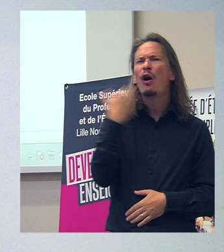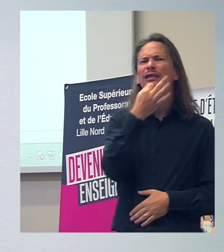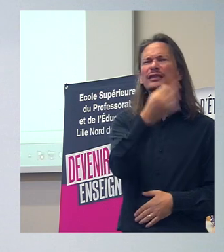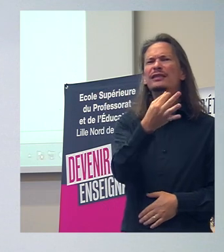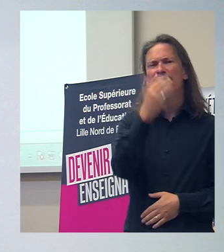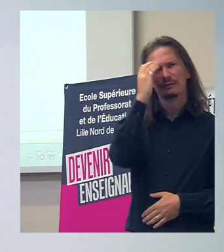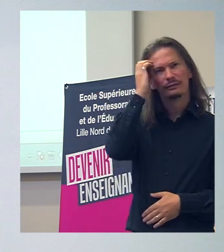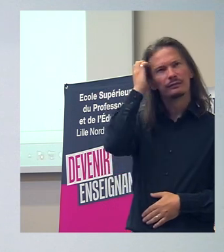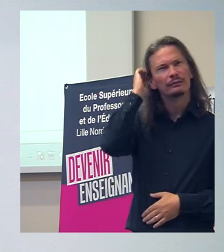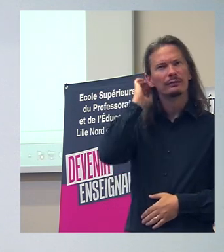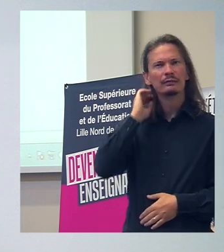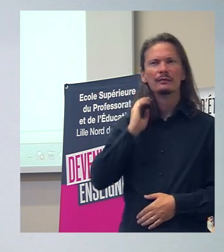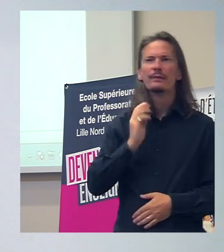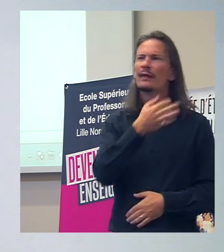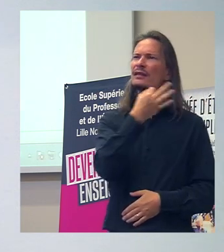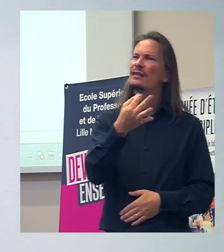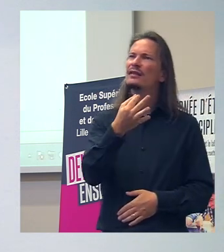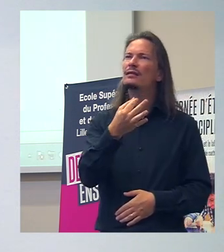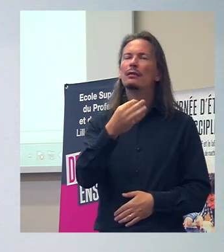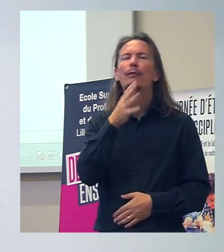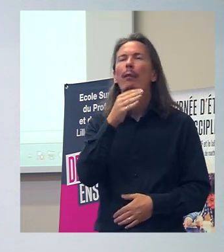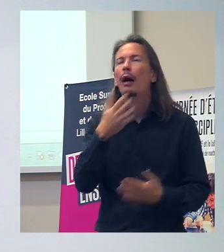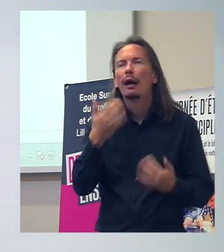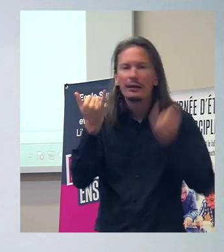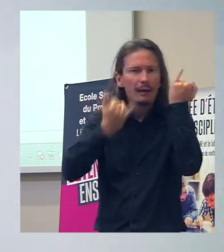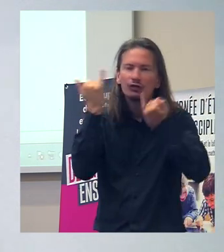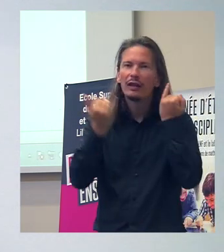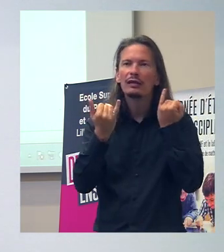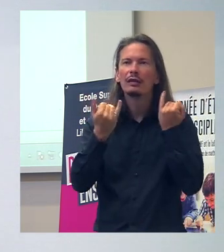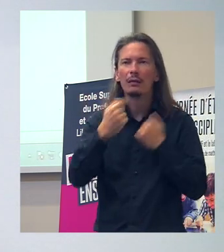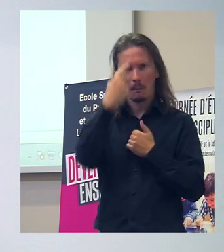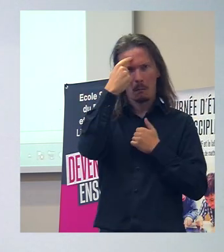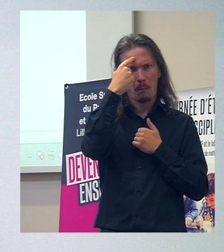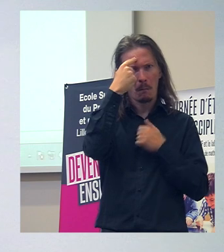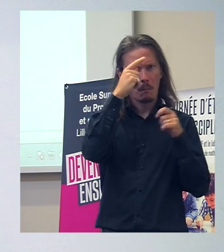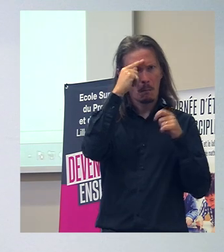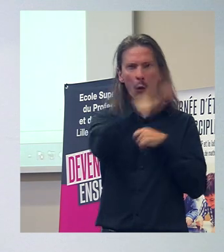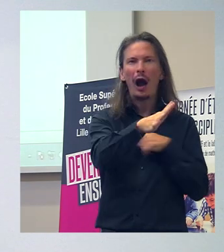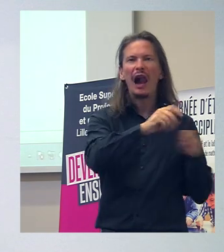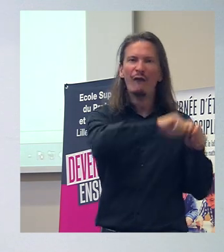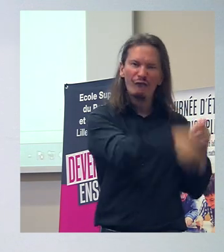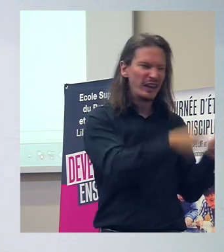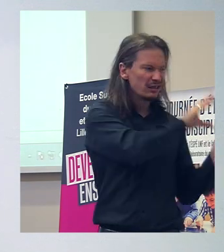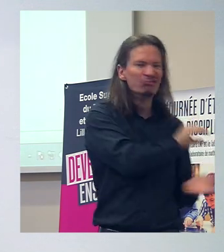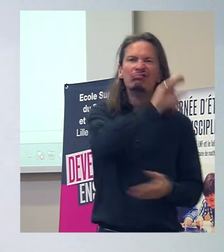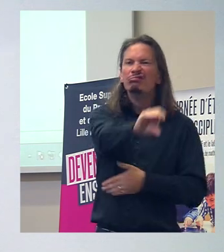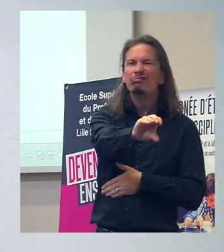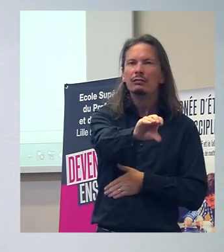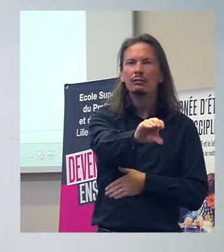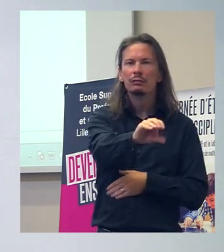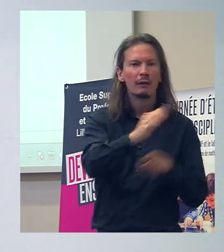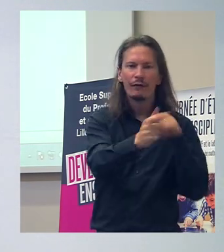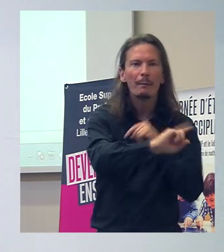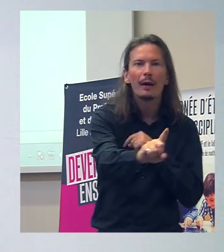serait, Laurence Lefel disait, il serait impensable de transmettre une morale toute faite, ça ne se fait plus, mais ça ne se fait plus parce